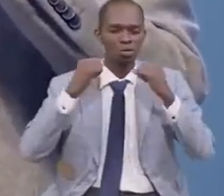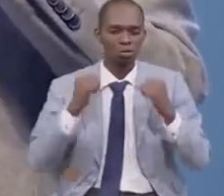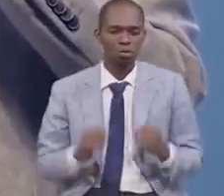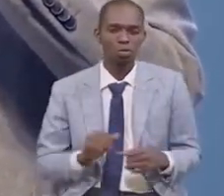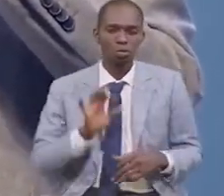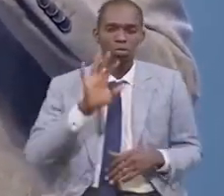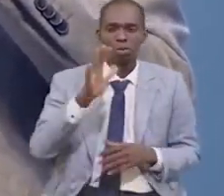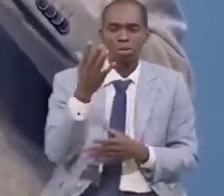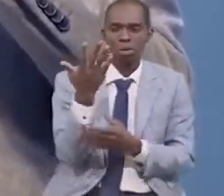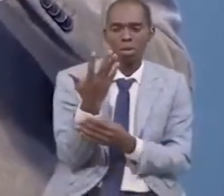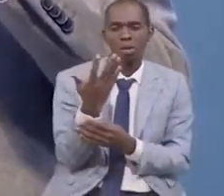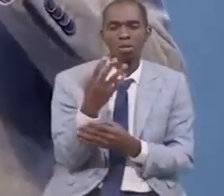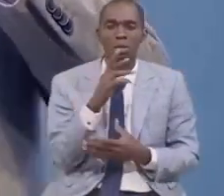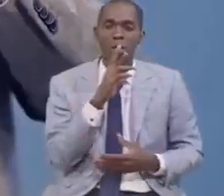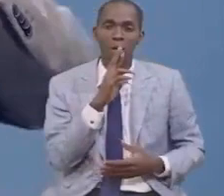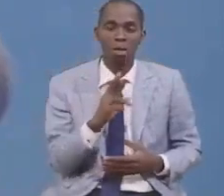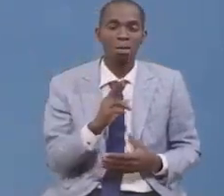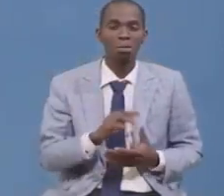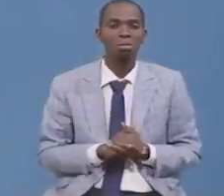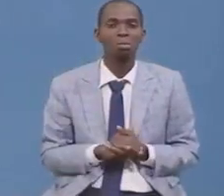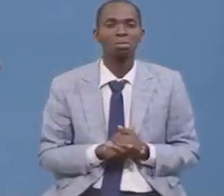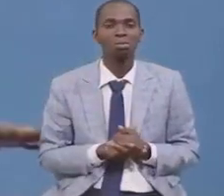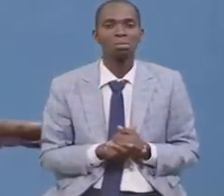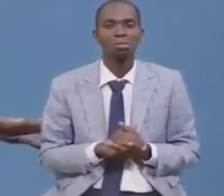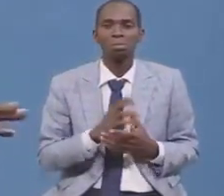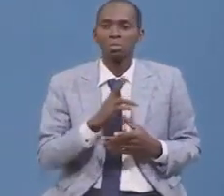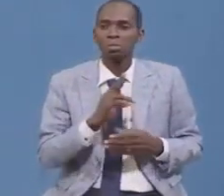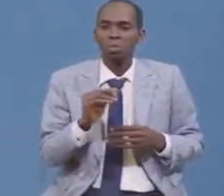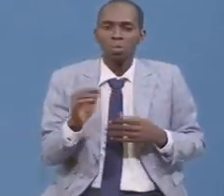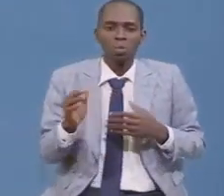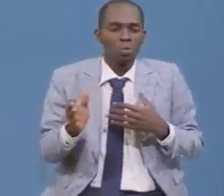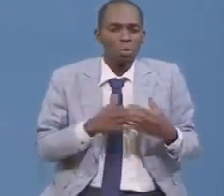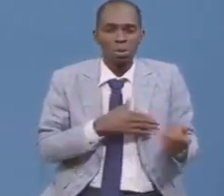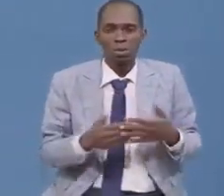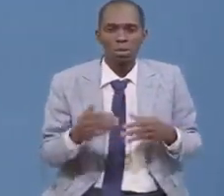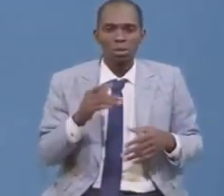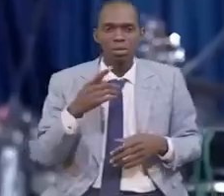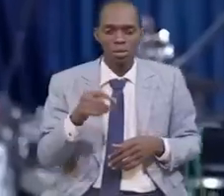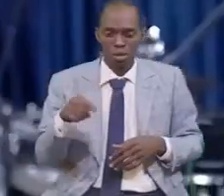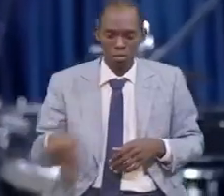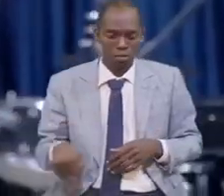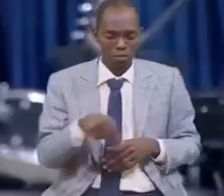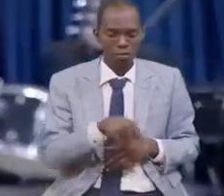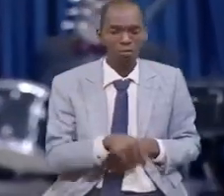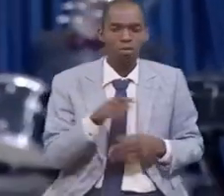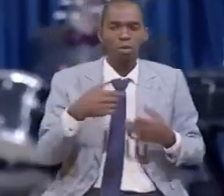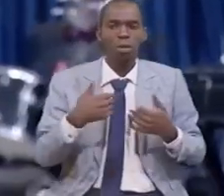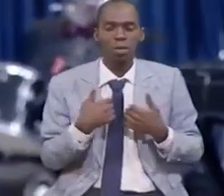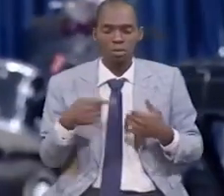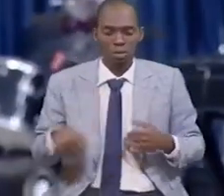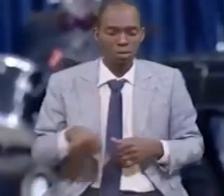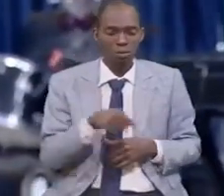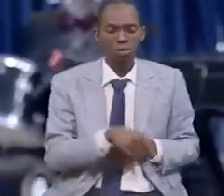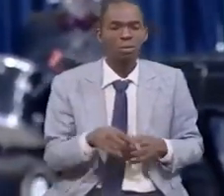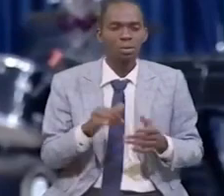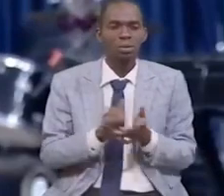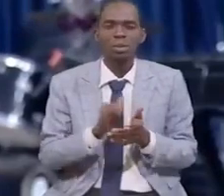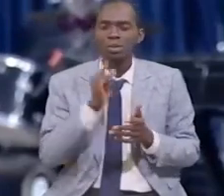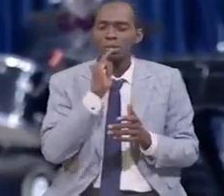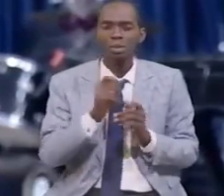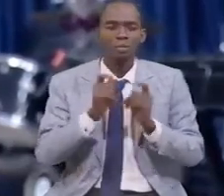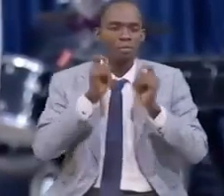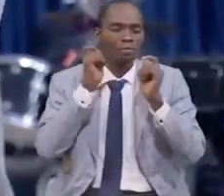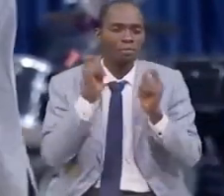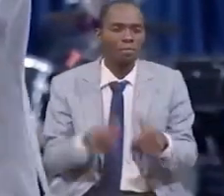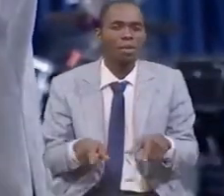ఆ చేతులు ఎంత గంభీరంగా ఉన్నా no matter the feet you have the feet of an athlete మీరు కలిగి ఉన్న